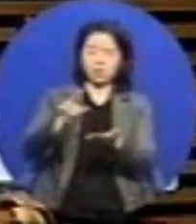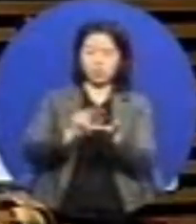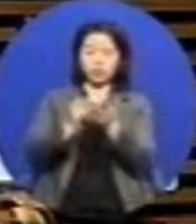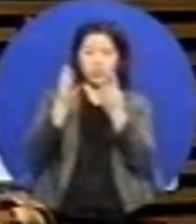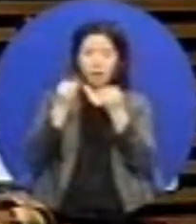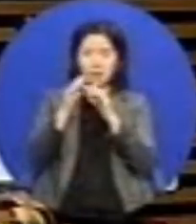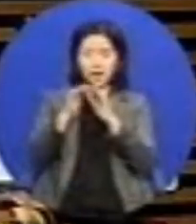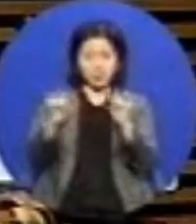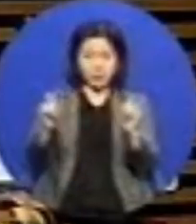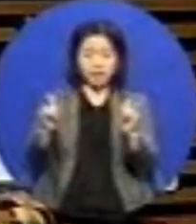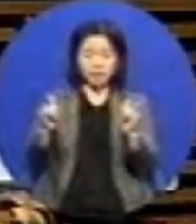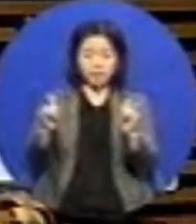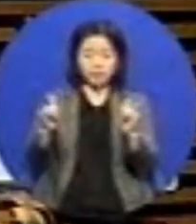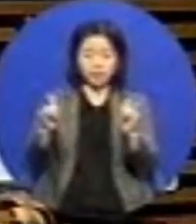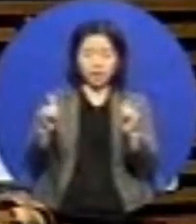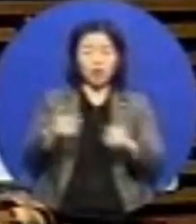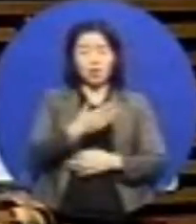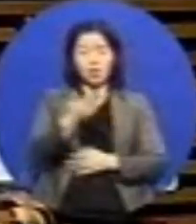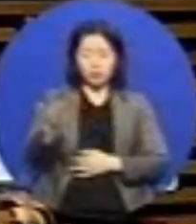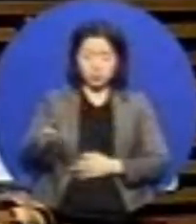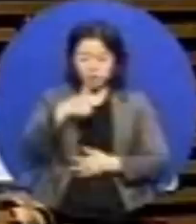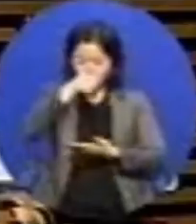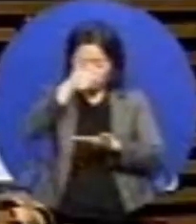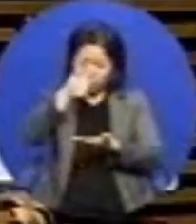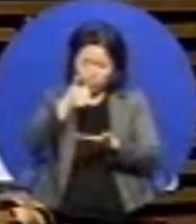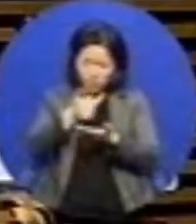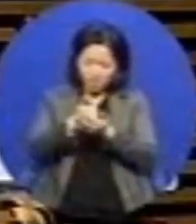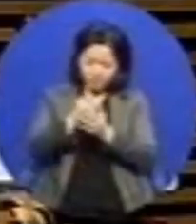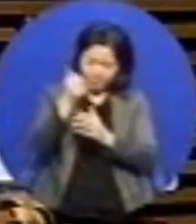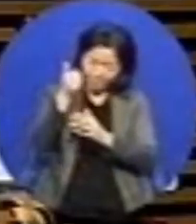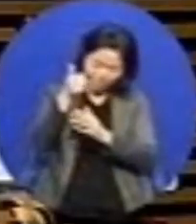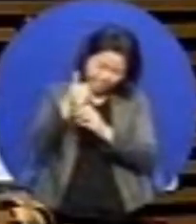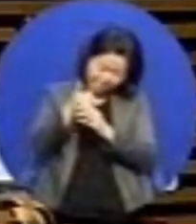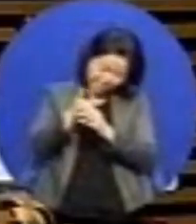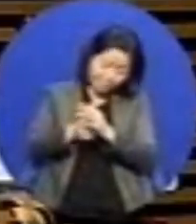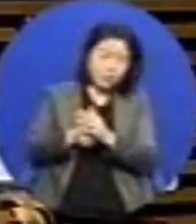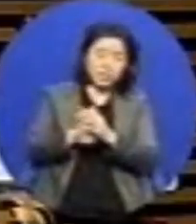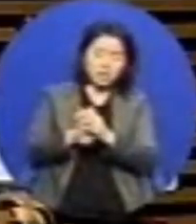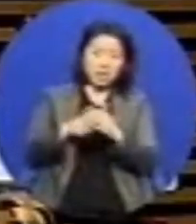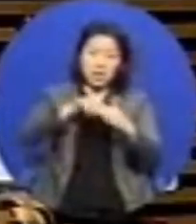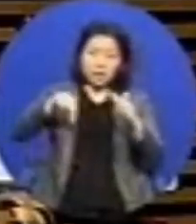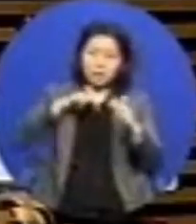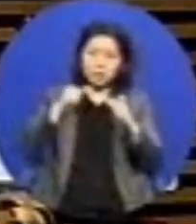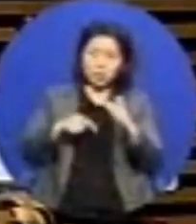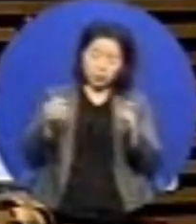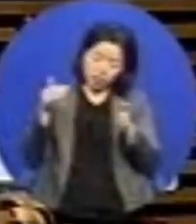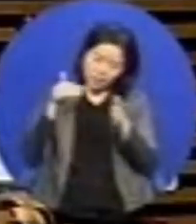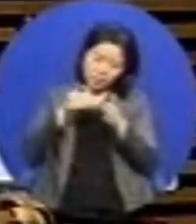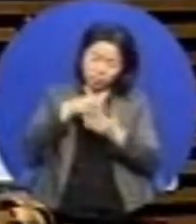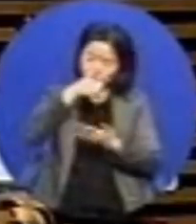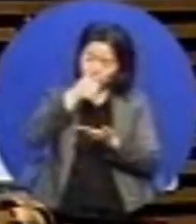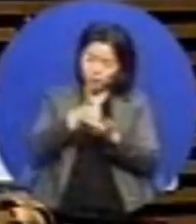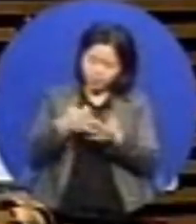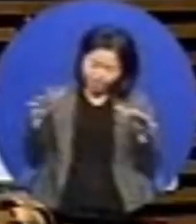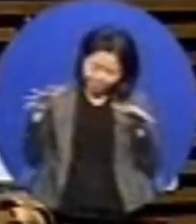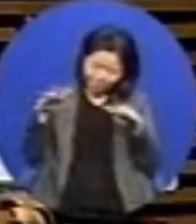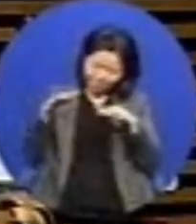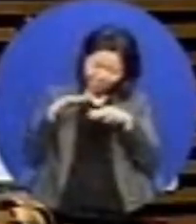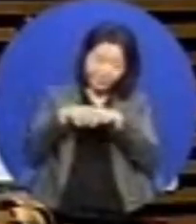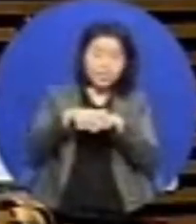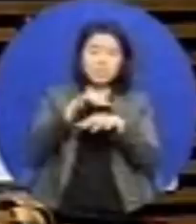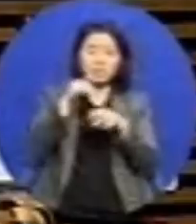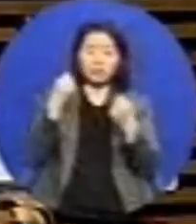사람이고 얼마나 여러분이 쥐에 짱아지 라고 하죠 여러분 소까지 죄로 물들어 있는 존재요